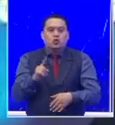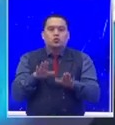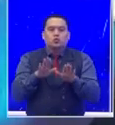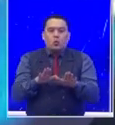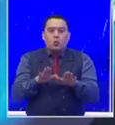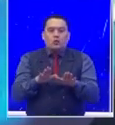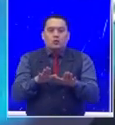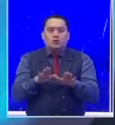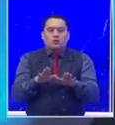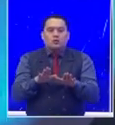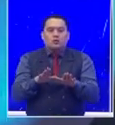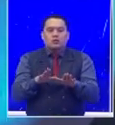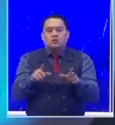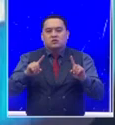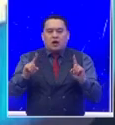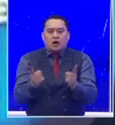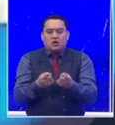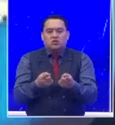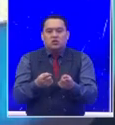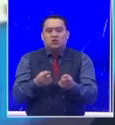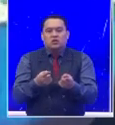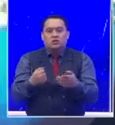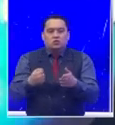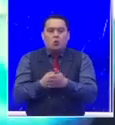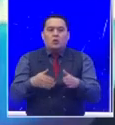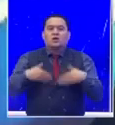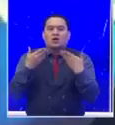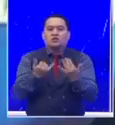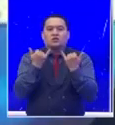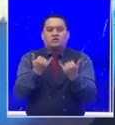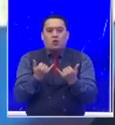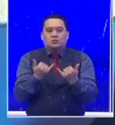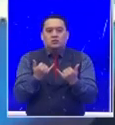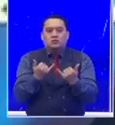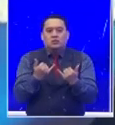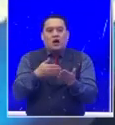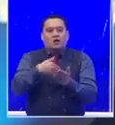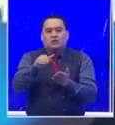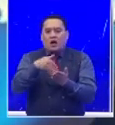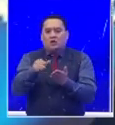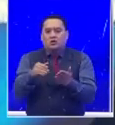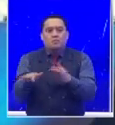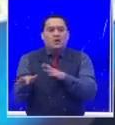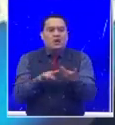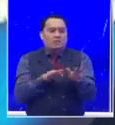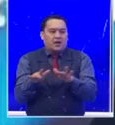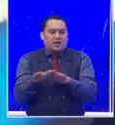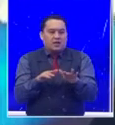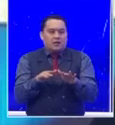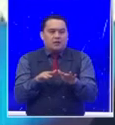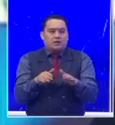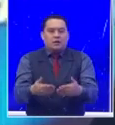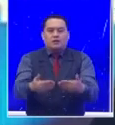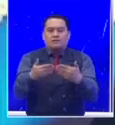максимально, я думаю, количество гостей надо сокращать. И мы вообще рекомендуем сегодня воздержаться от таких крупных мероприятий и